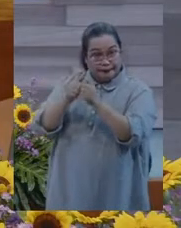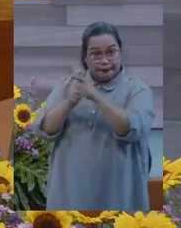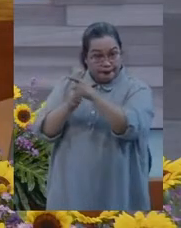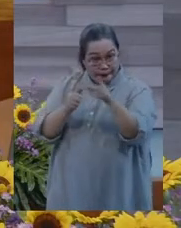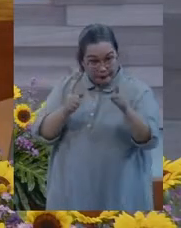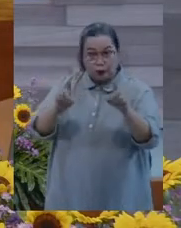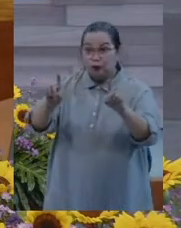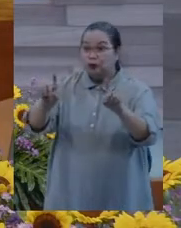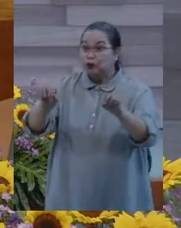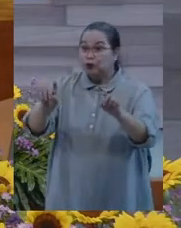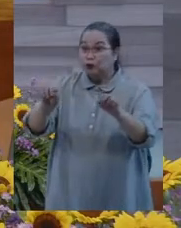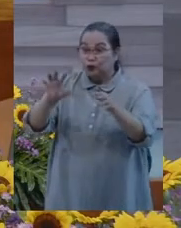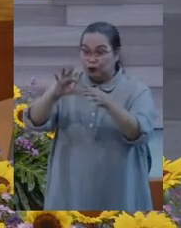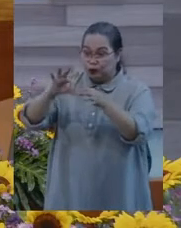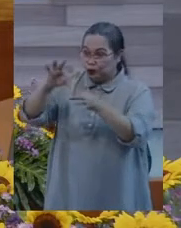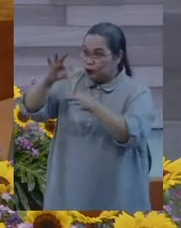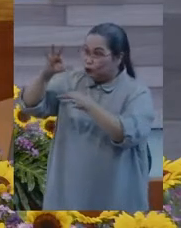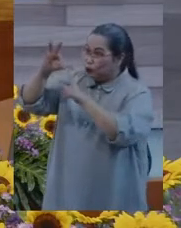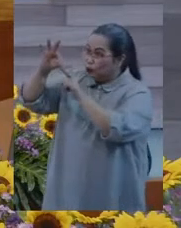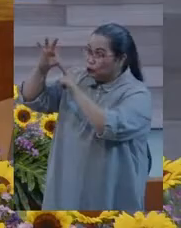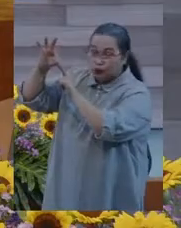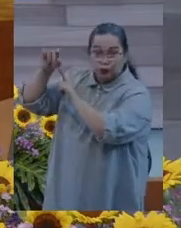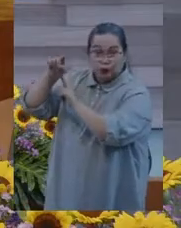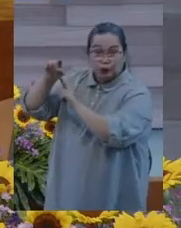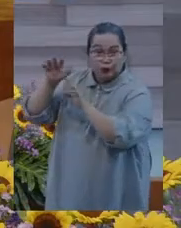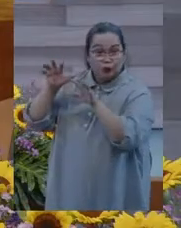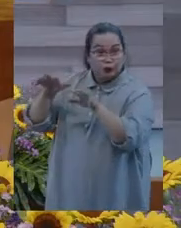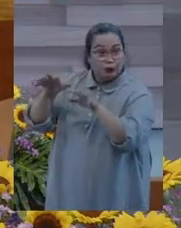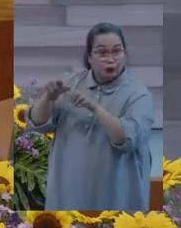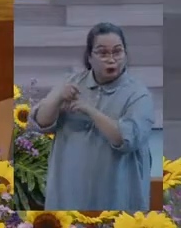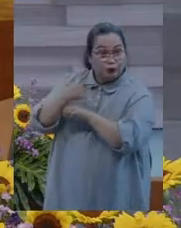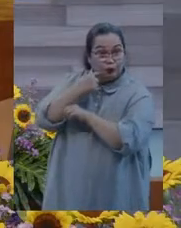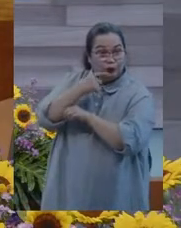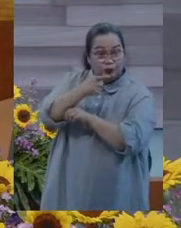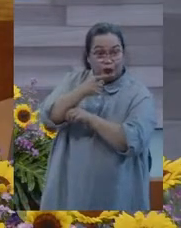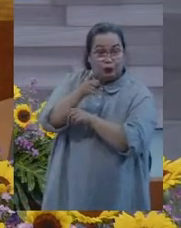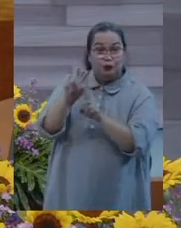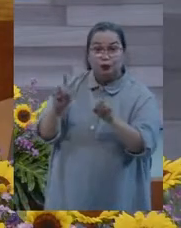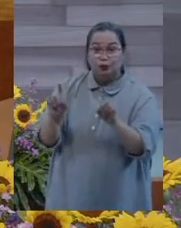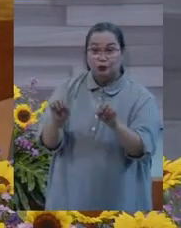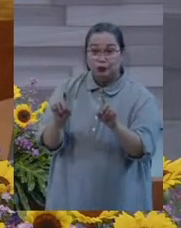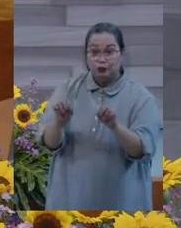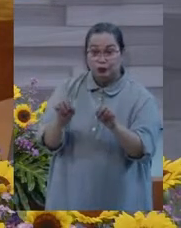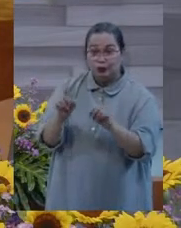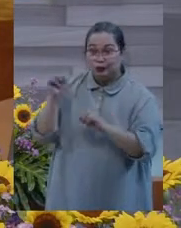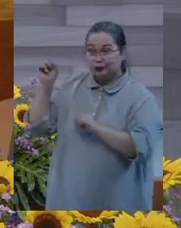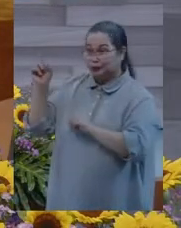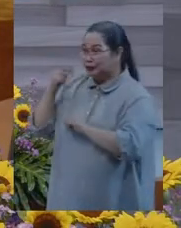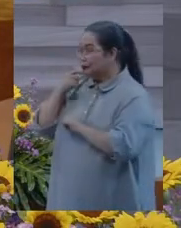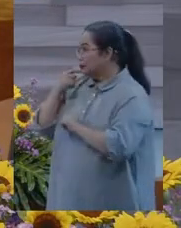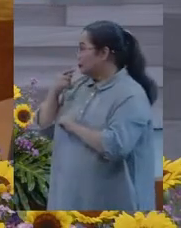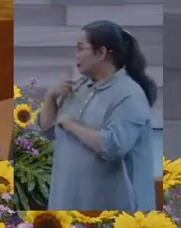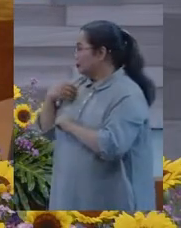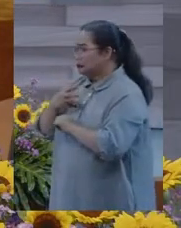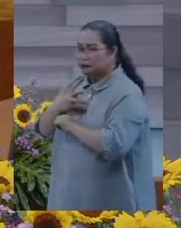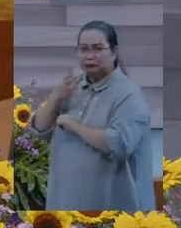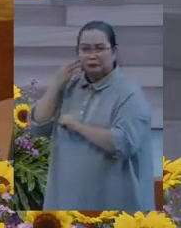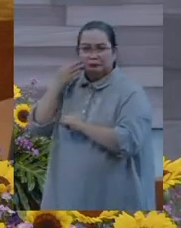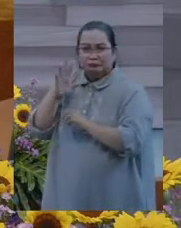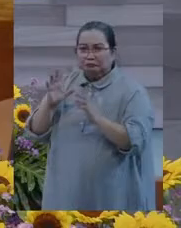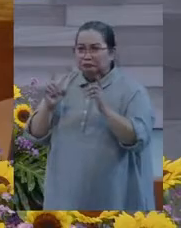treat spiritual beings. Ngayon, siyempre, hindi naman po natin nasasalubong